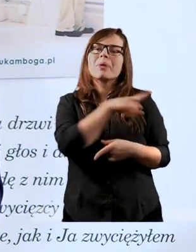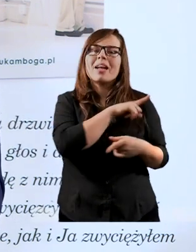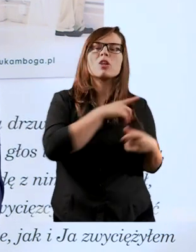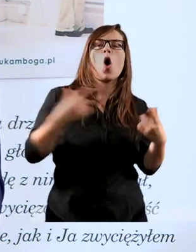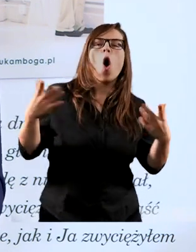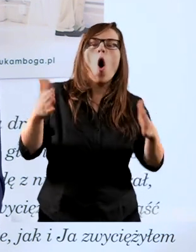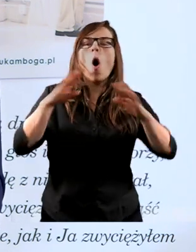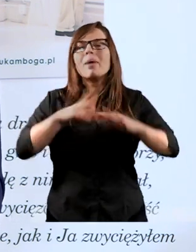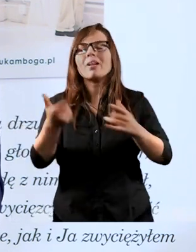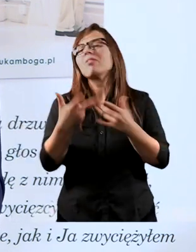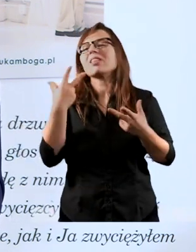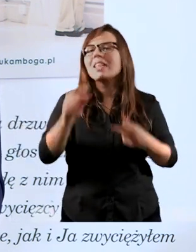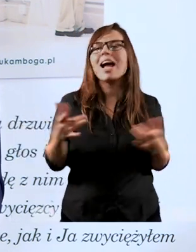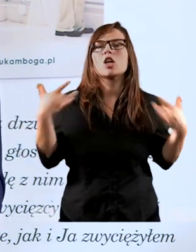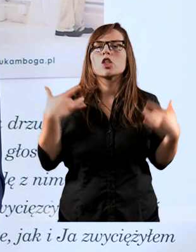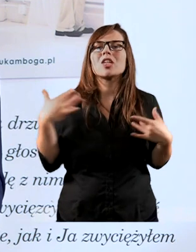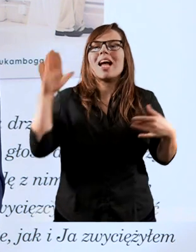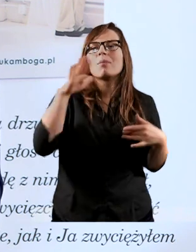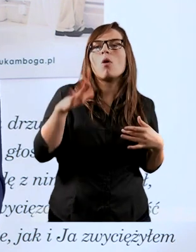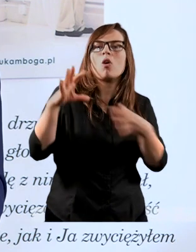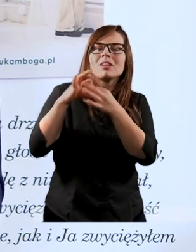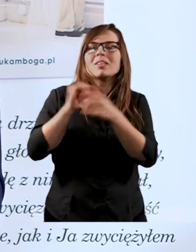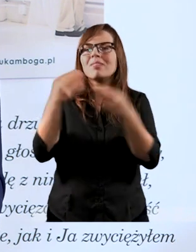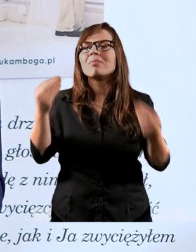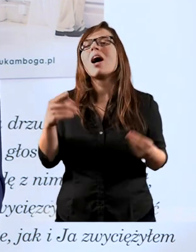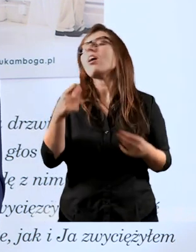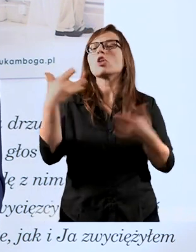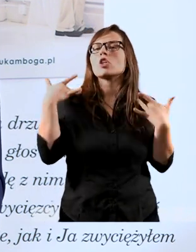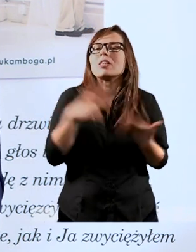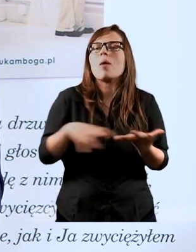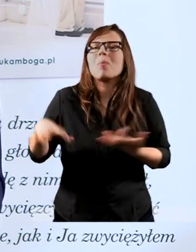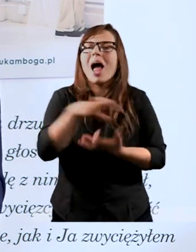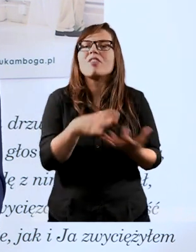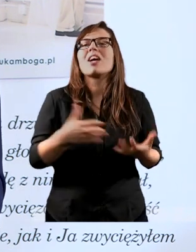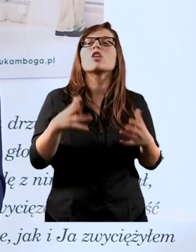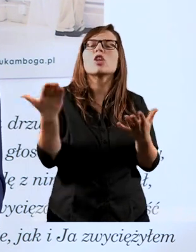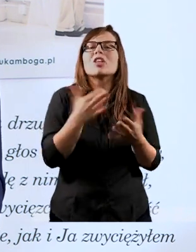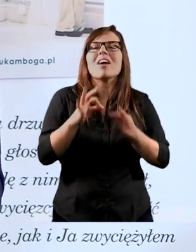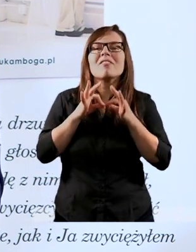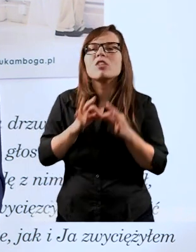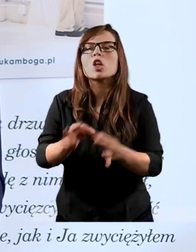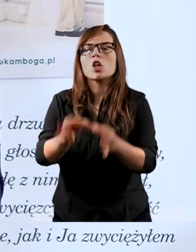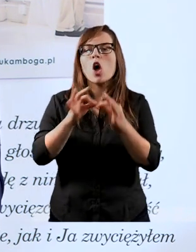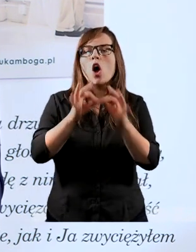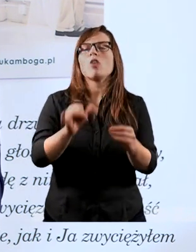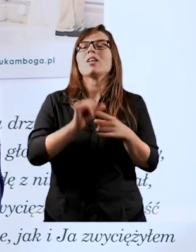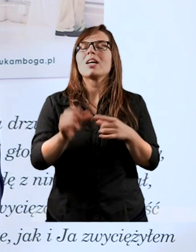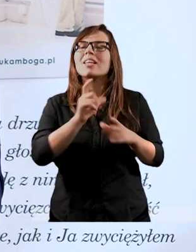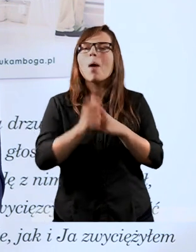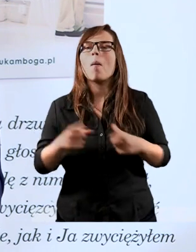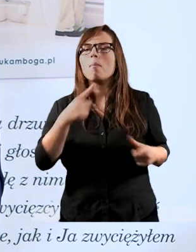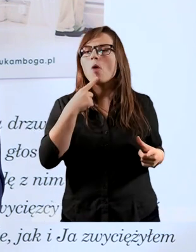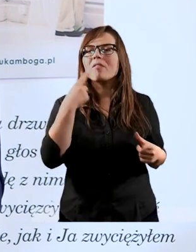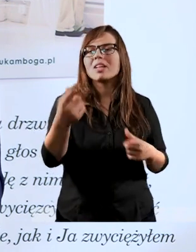przestrzegać, opanować. Nie, życie z Bogiem, poza tym żyjemy na świecie, gdzie wciąż zły ma całkiem sporo do